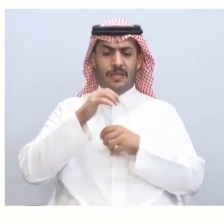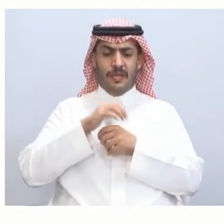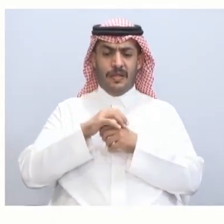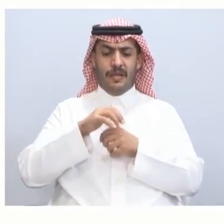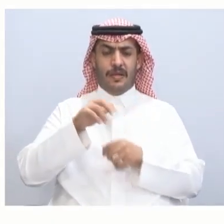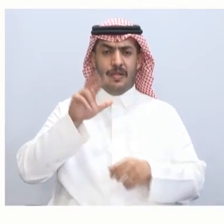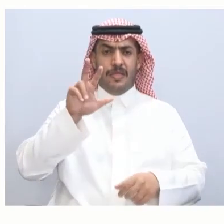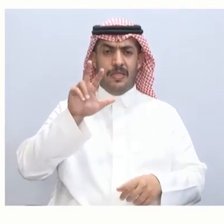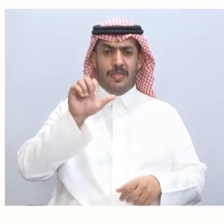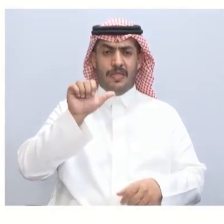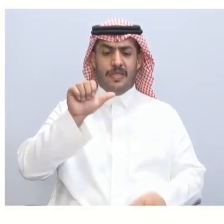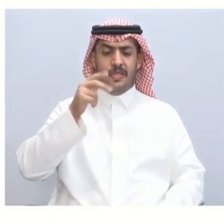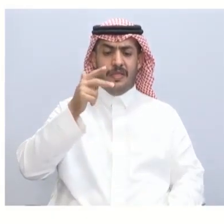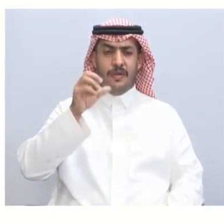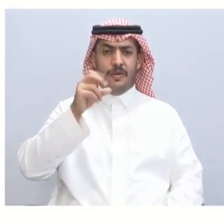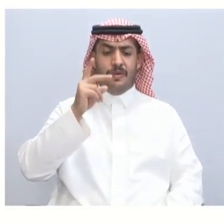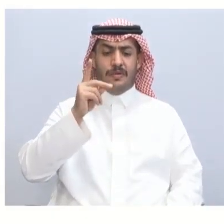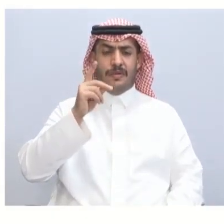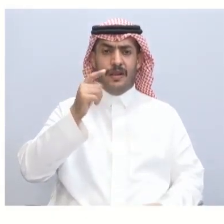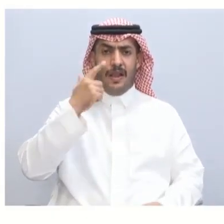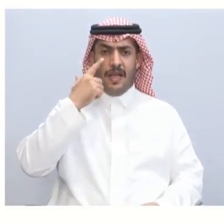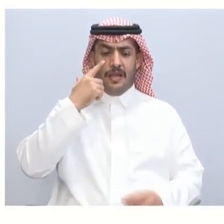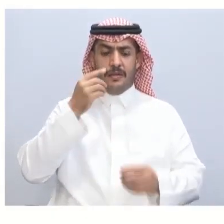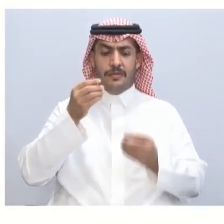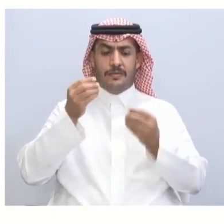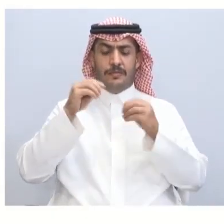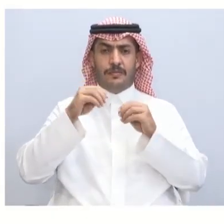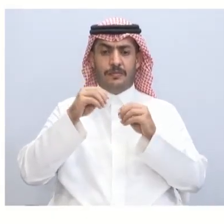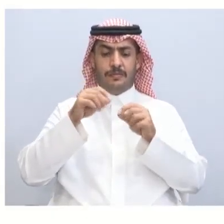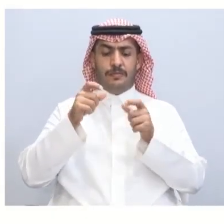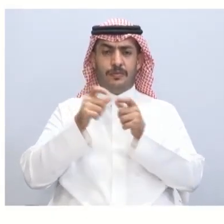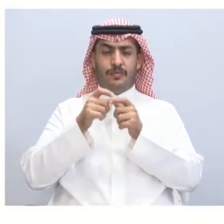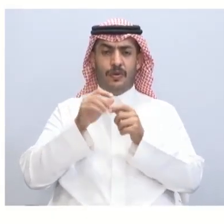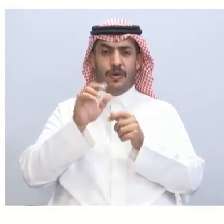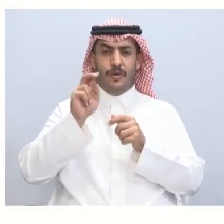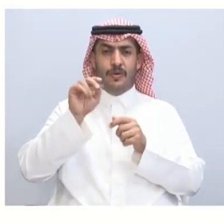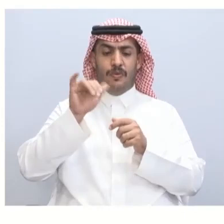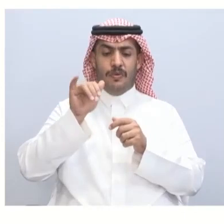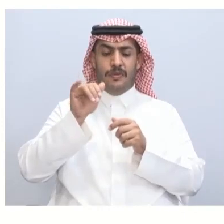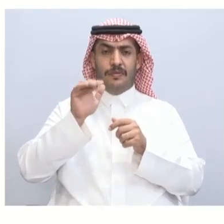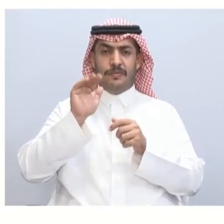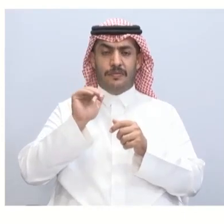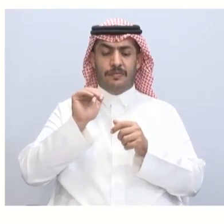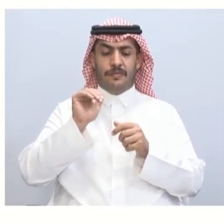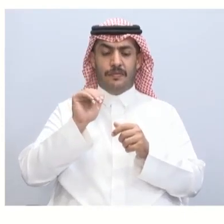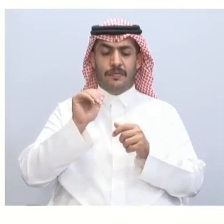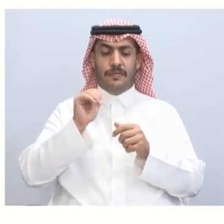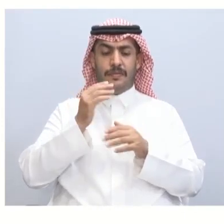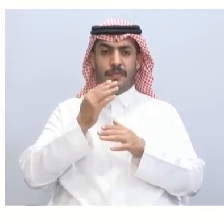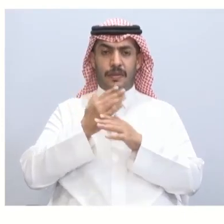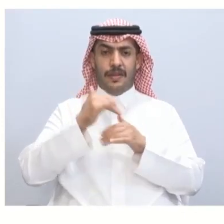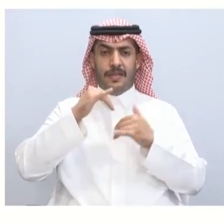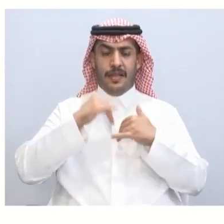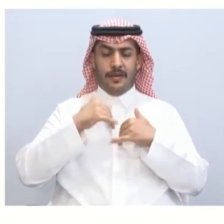الحياتيه لدينا هي مجموعه القوى فراغ بارك الله فيكم